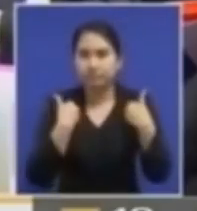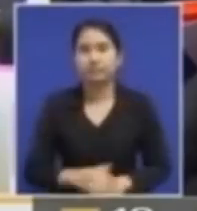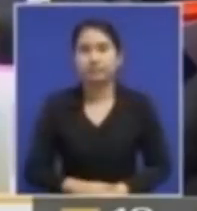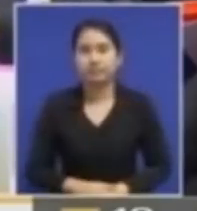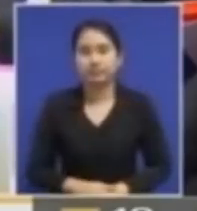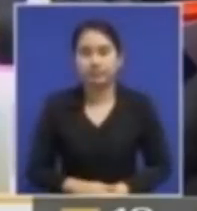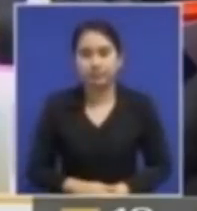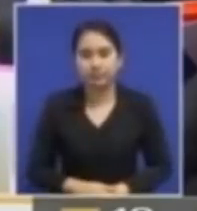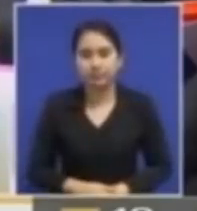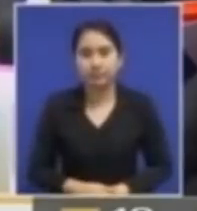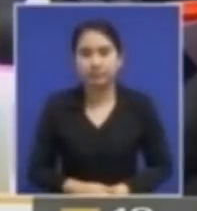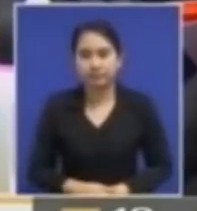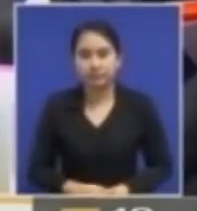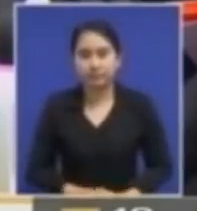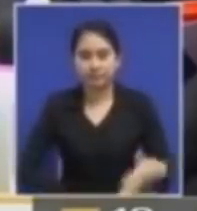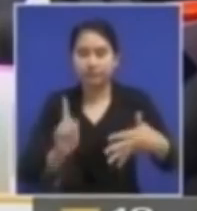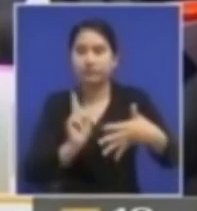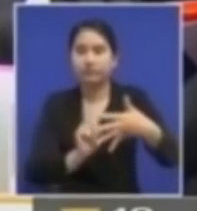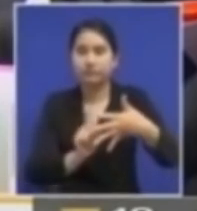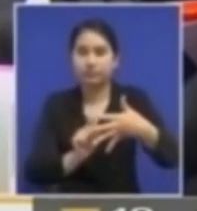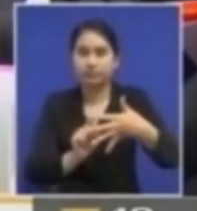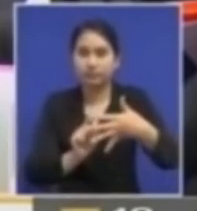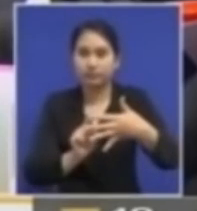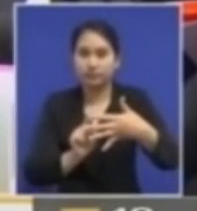ประเด็นที่2ครับท่านประธานครับที่ผมไม่อาจ